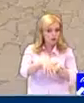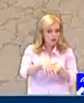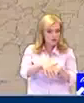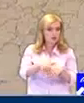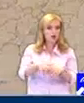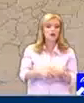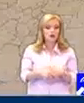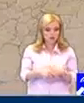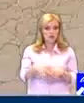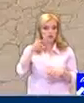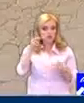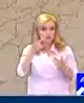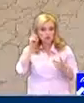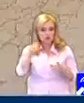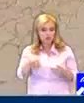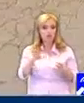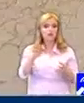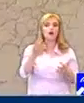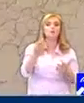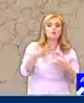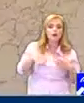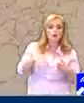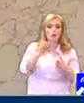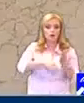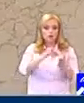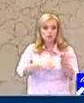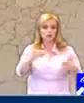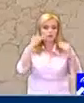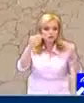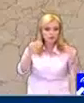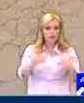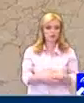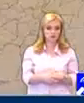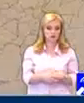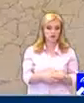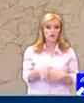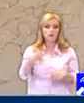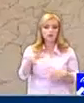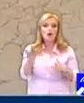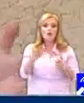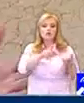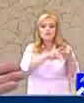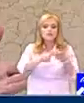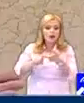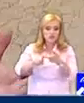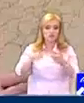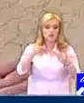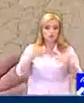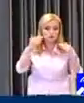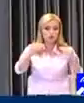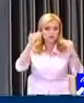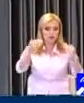la cifrele, la prețul, la țiței, la cursul valutar și tot așa mai departe, ca să nu lăsăm marjă